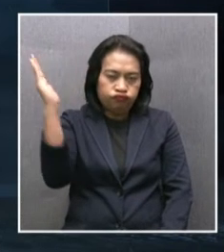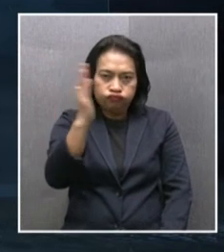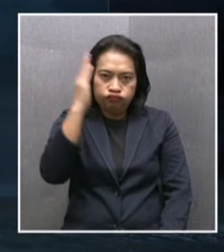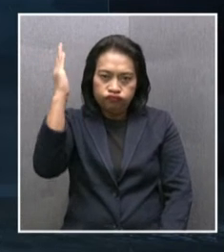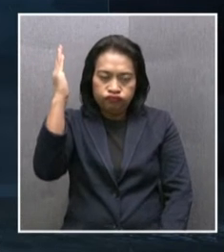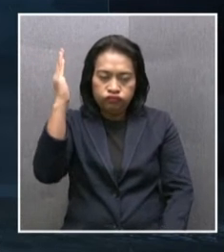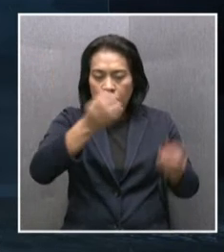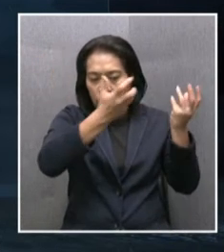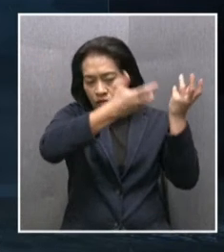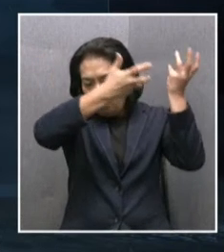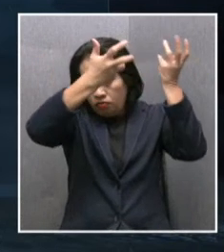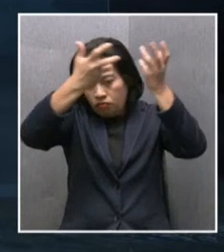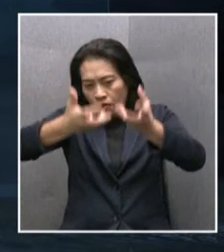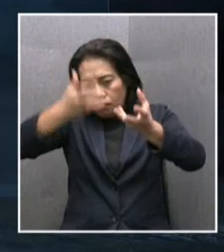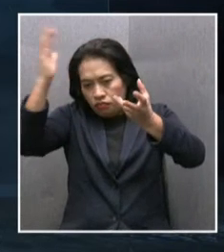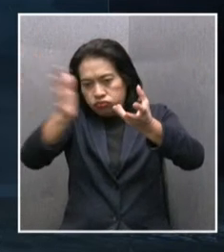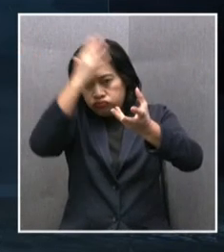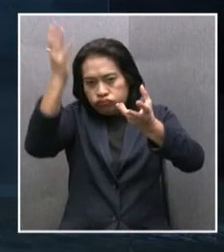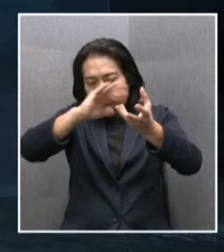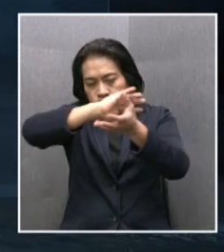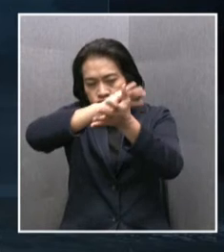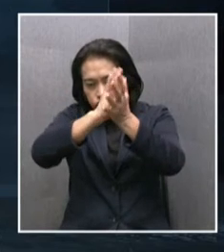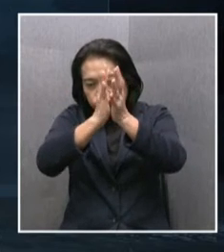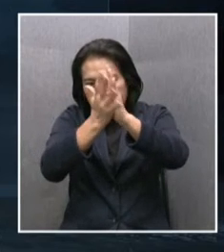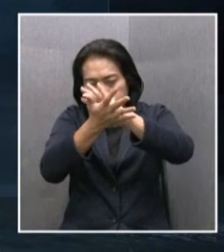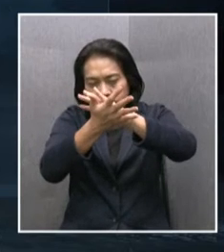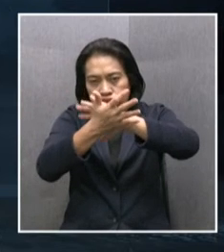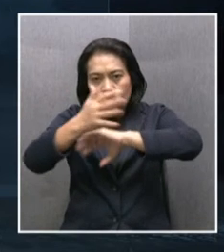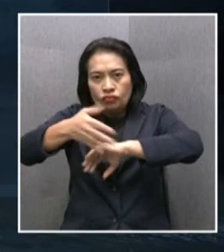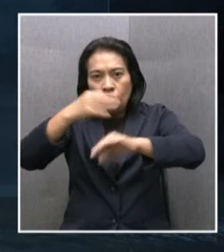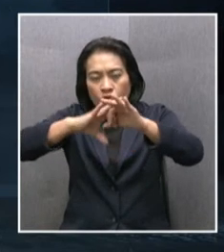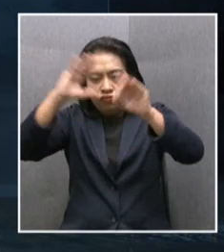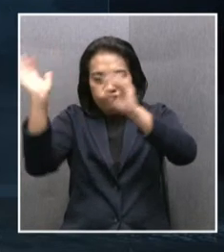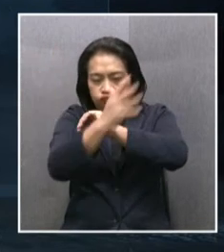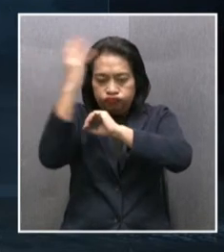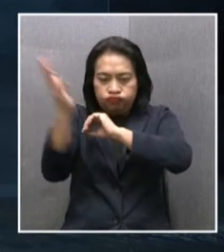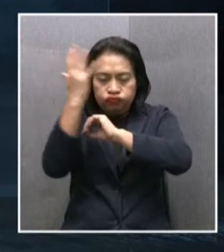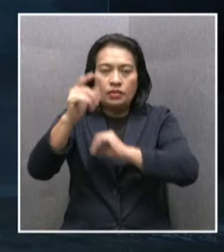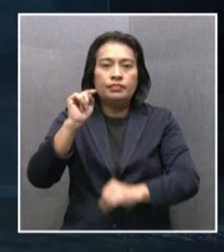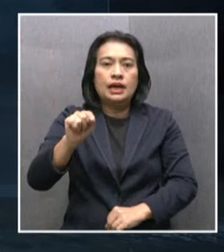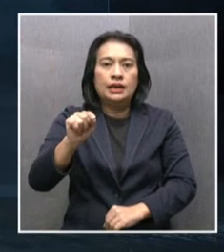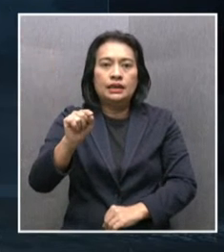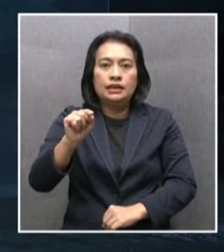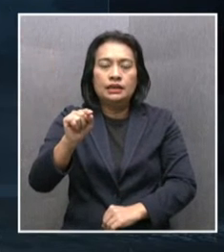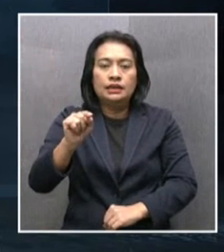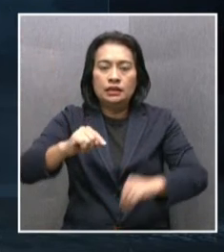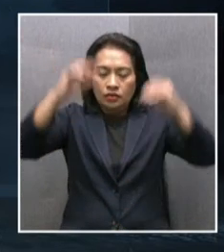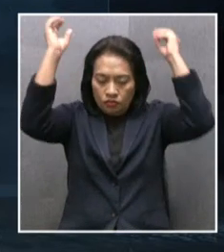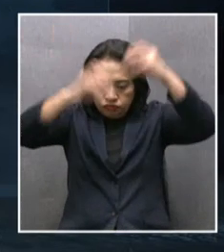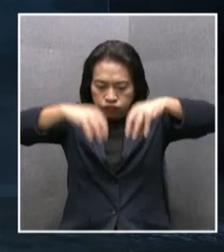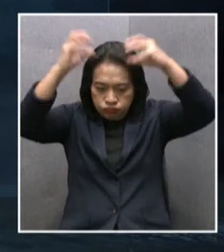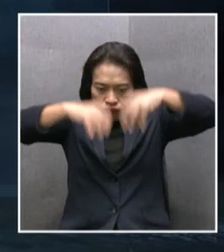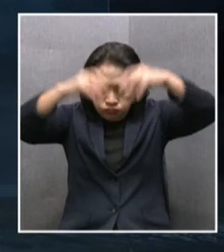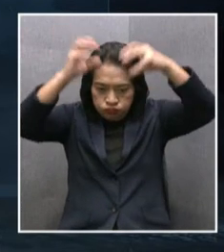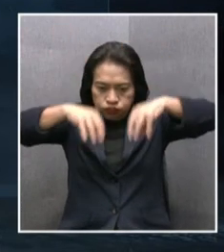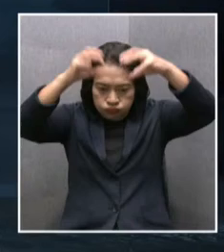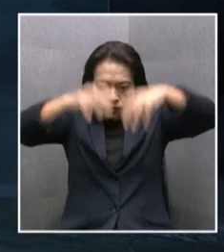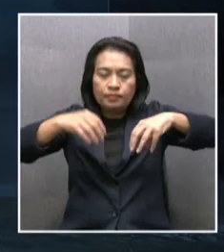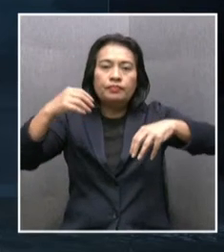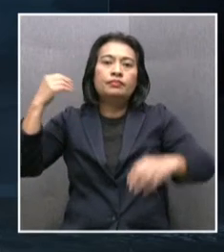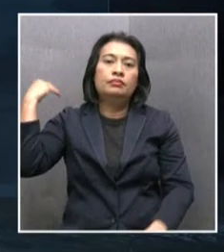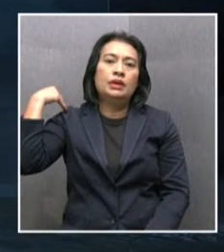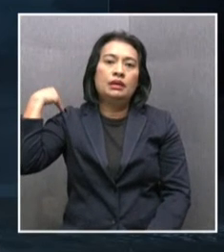ำทวีกำลังเป็นพายุดิเพรสชันโซนร้อนและไต้ฝุ่นค่ะซึ่งจะส่งผลให้มีฝนตกหนักถึงหนักมากในหลายพื้น